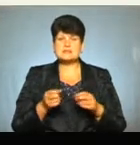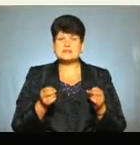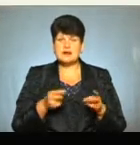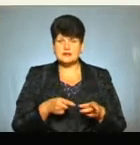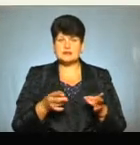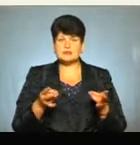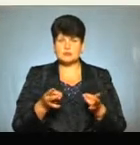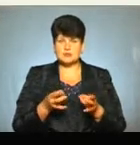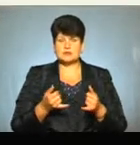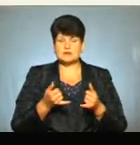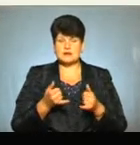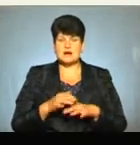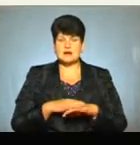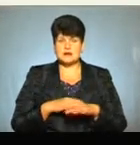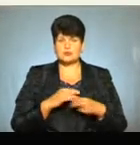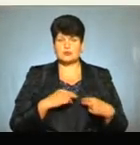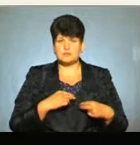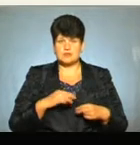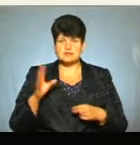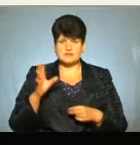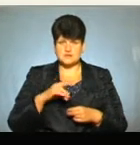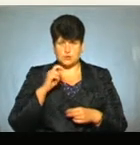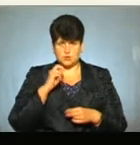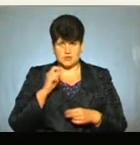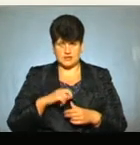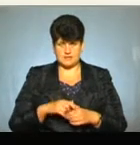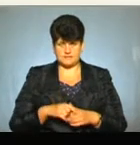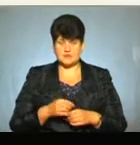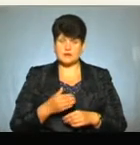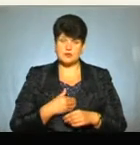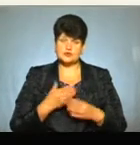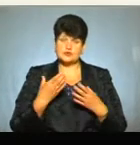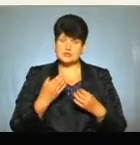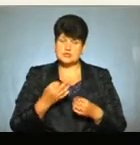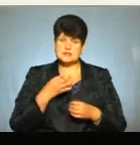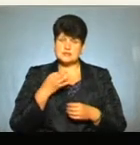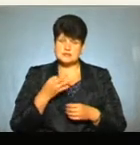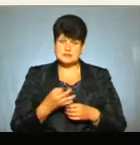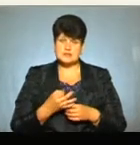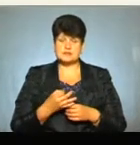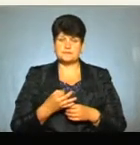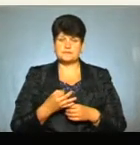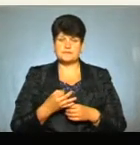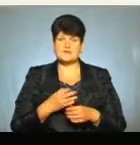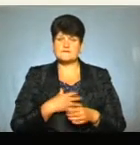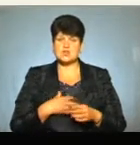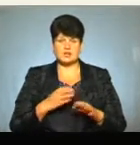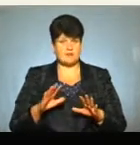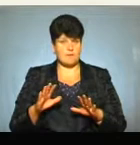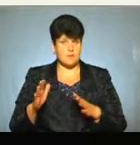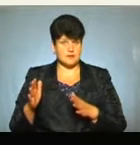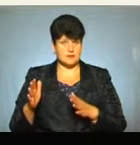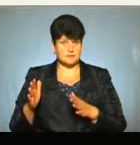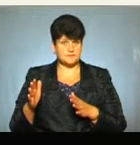спеціальності, які необхідні для ринку праці саме усієї України. Але хочу ще сказати важливий момент.